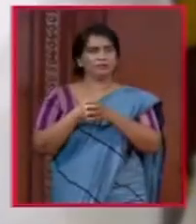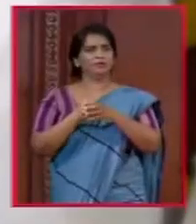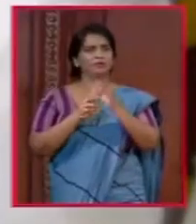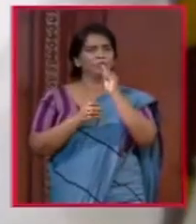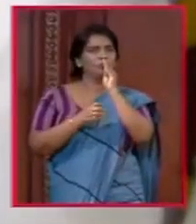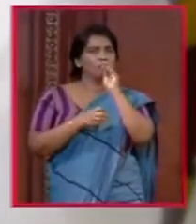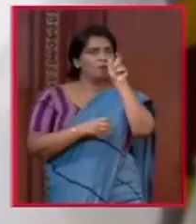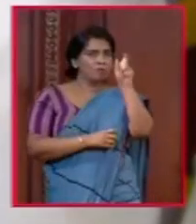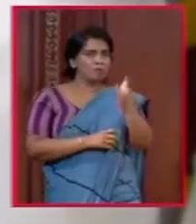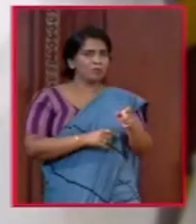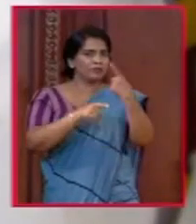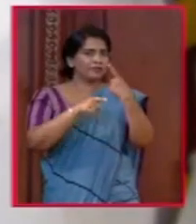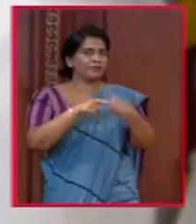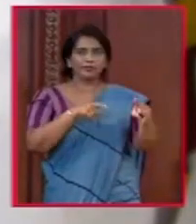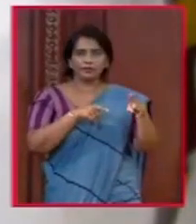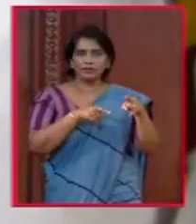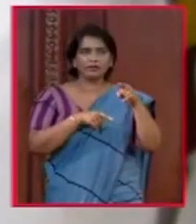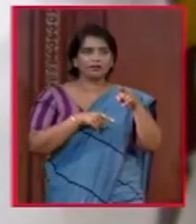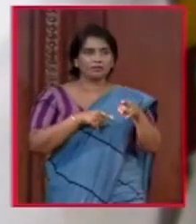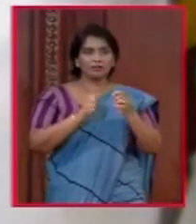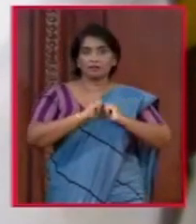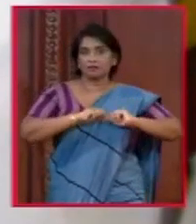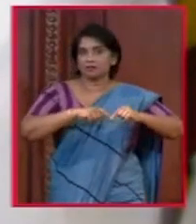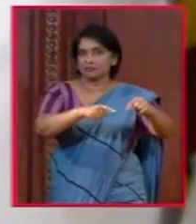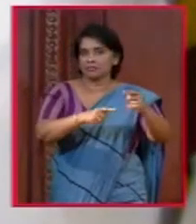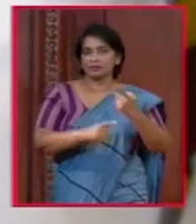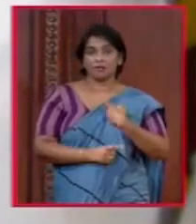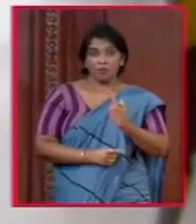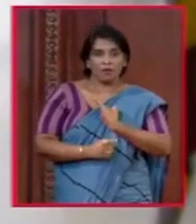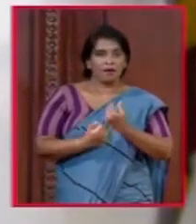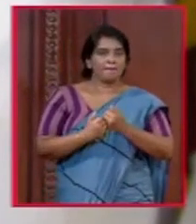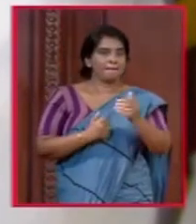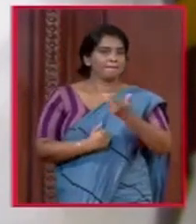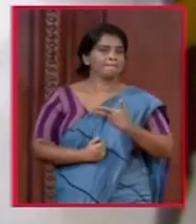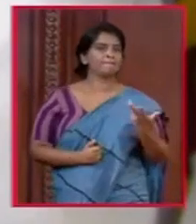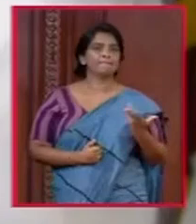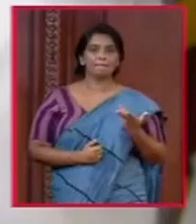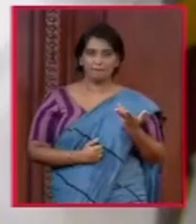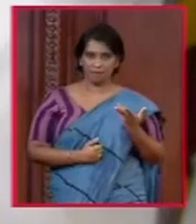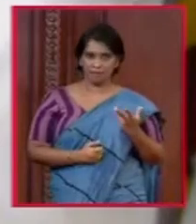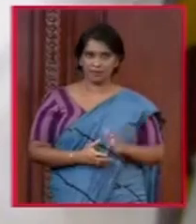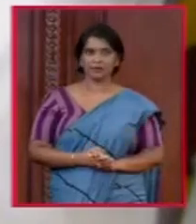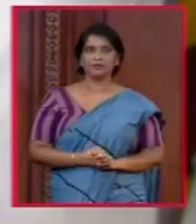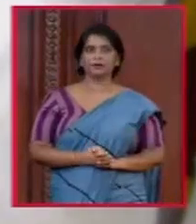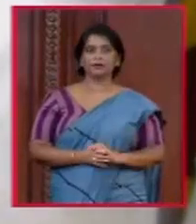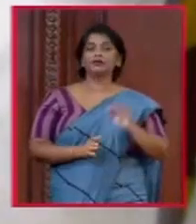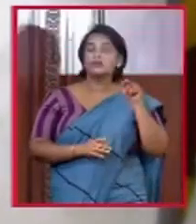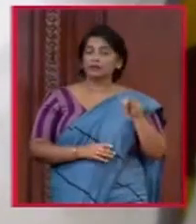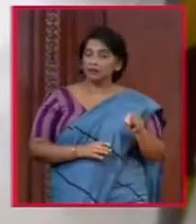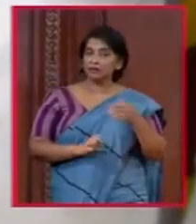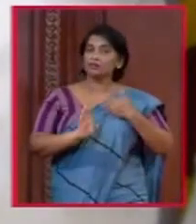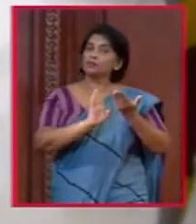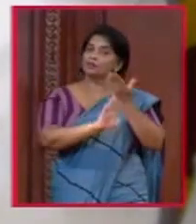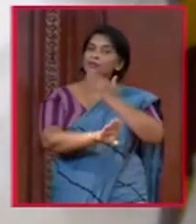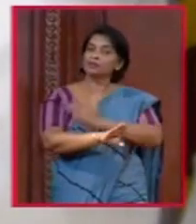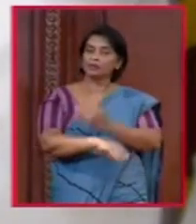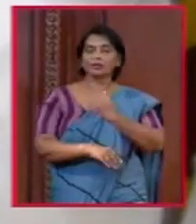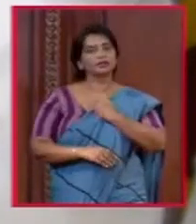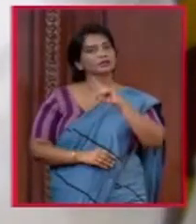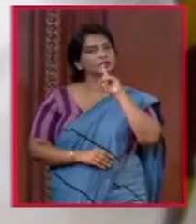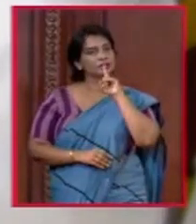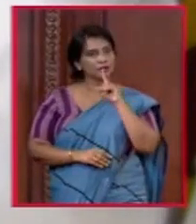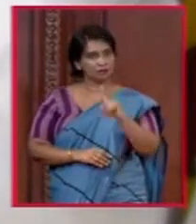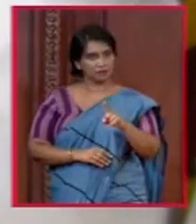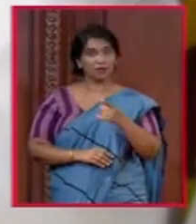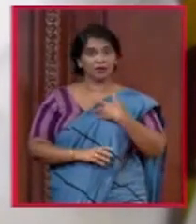හුදු පුද්ගලයකට පමණක් පියමං කළ හැකි දෙයක් කියලා අපි විශ්වාස කරන්නේ නැහැ. මොකද මා මීට පෙරත් ප්‍රකාශ කළා තිබුණ